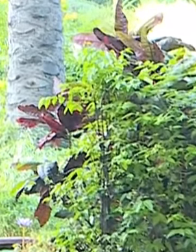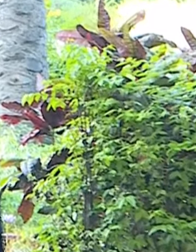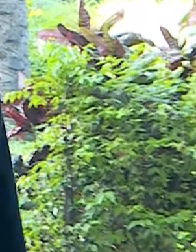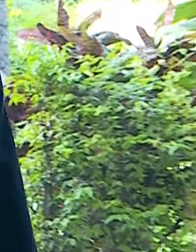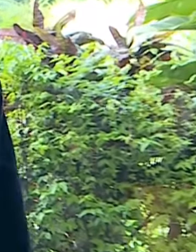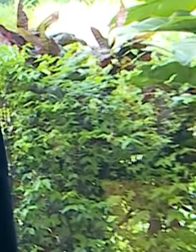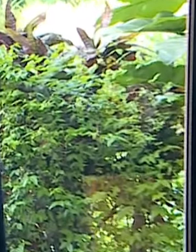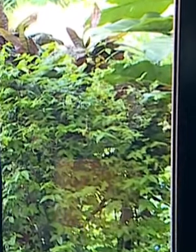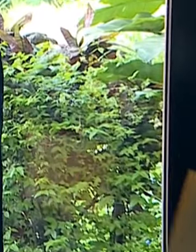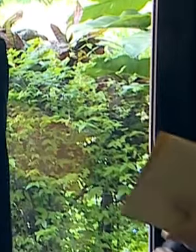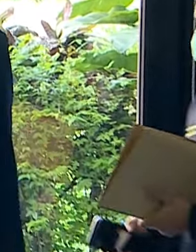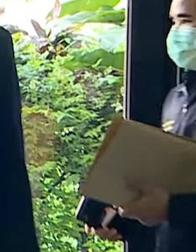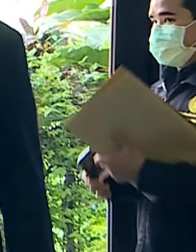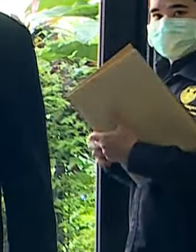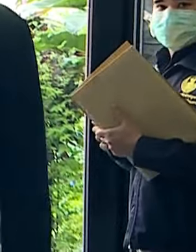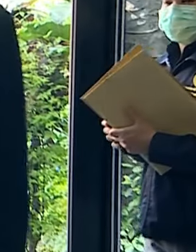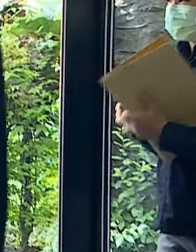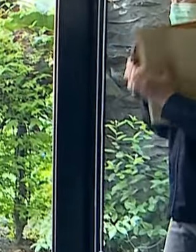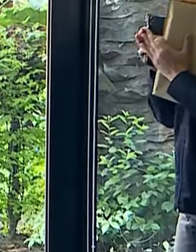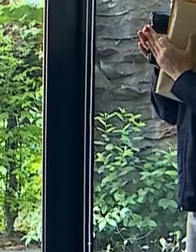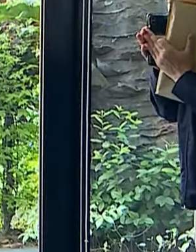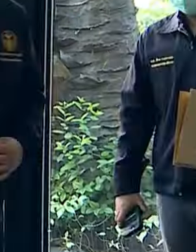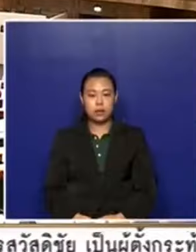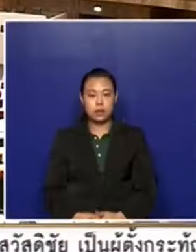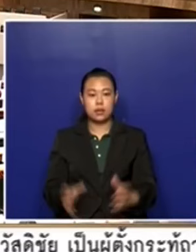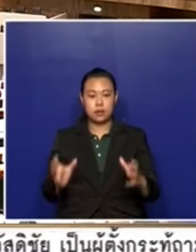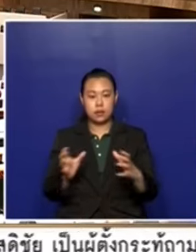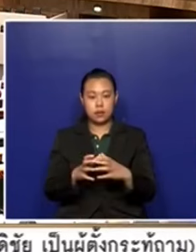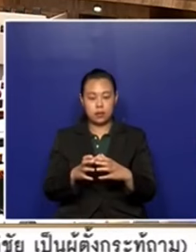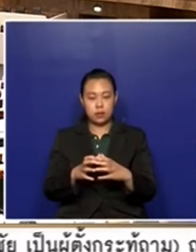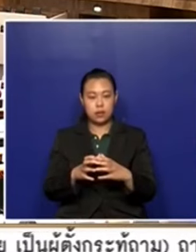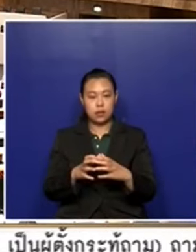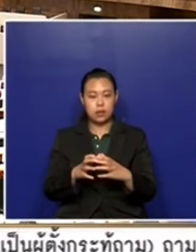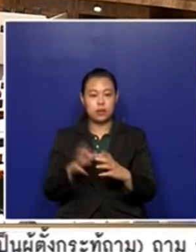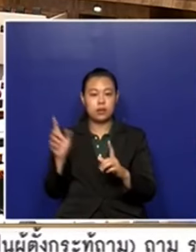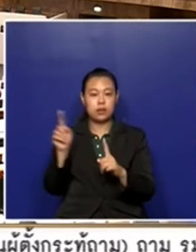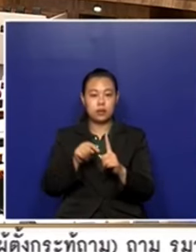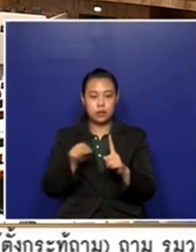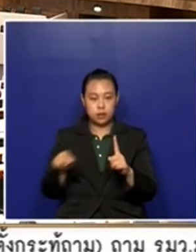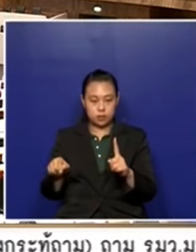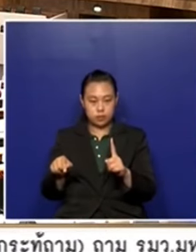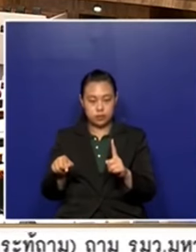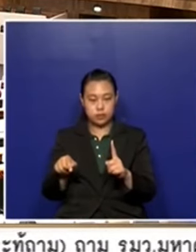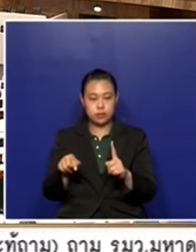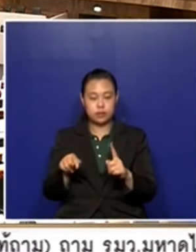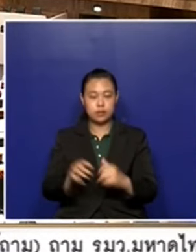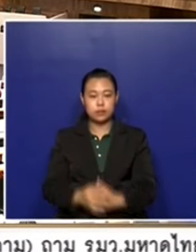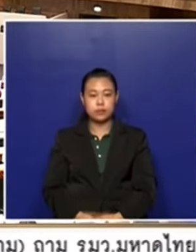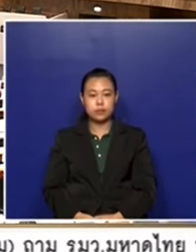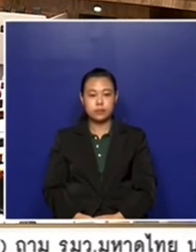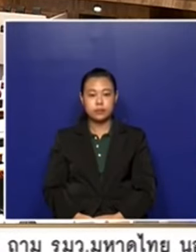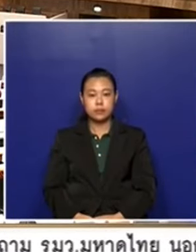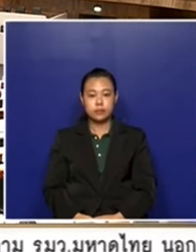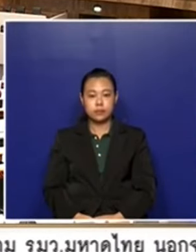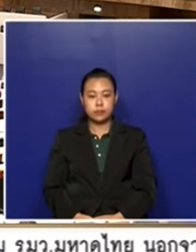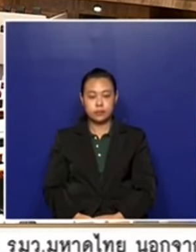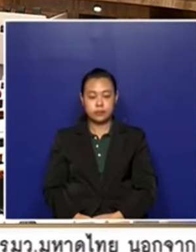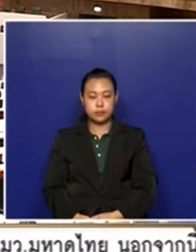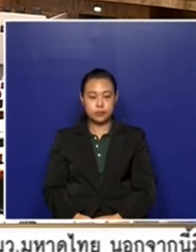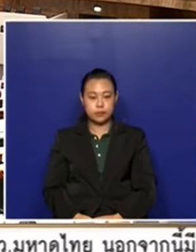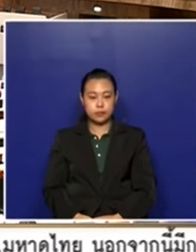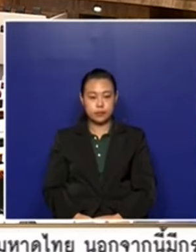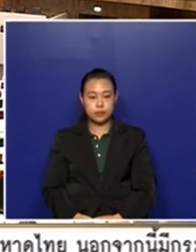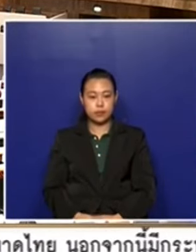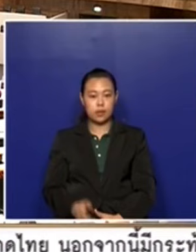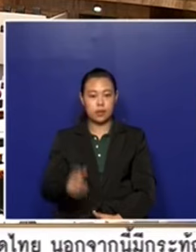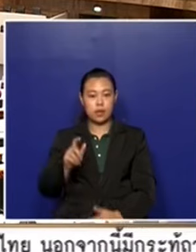ก็มั่นใจนะคะบอกว่าอาทิปลายครั้งเนี้ยน่าจะสามารถถอดถอนธรรมมนตรีได้ 3-4คนที่เป๊ปก็คงต้องรอดูอ่ะนะว่า